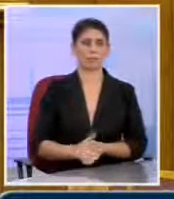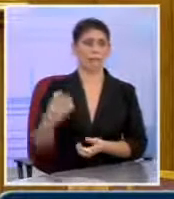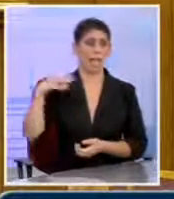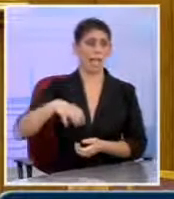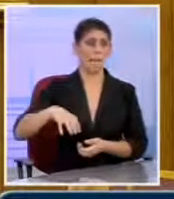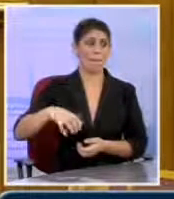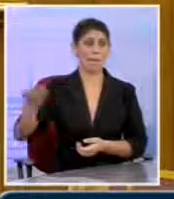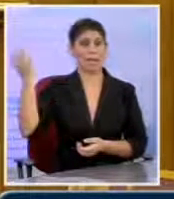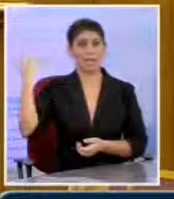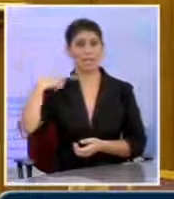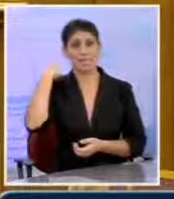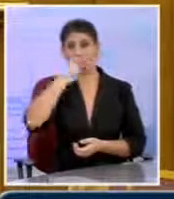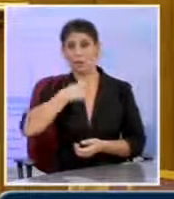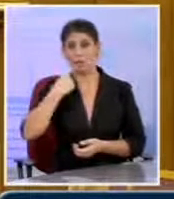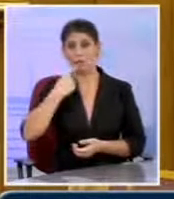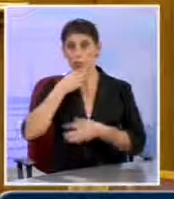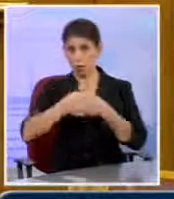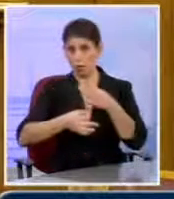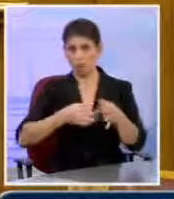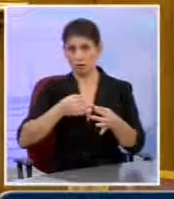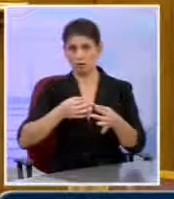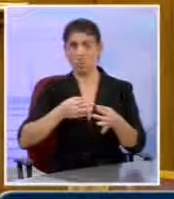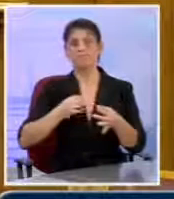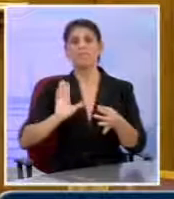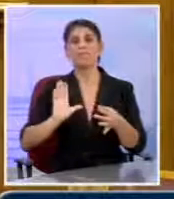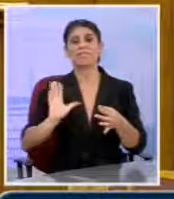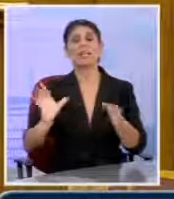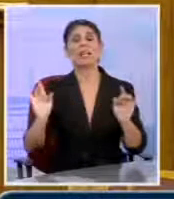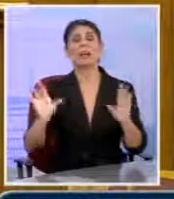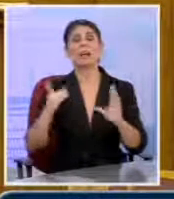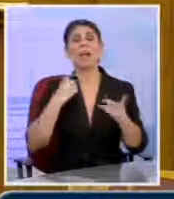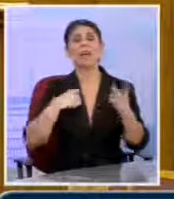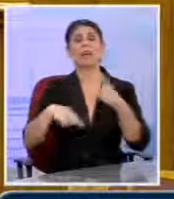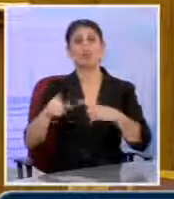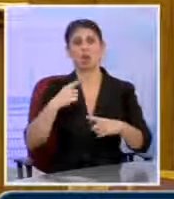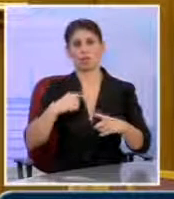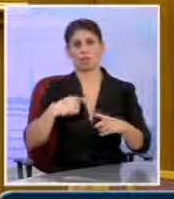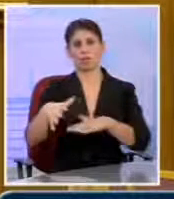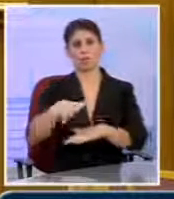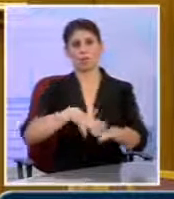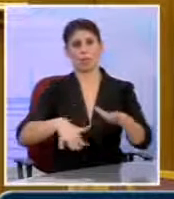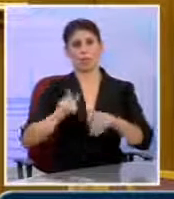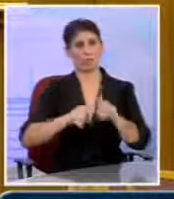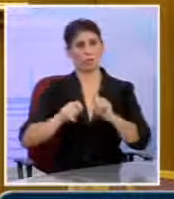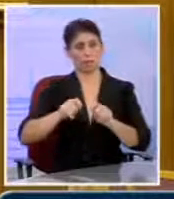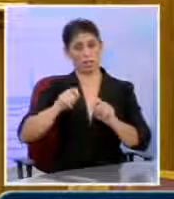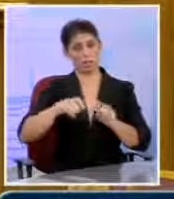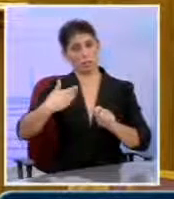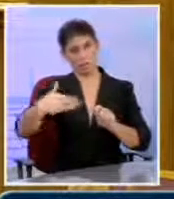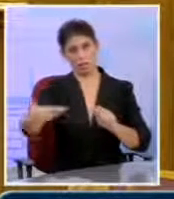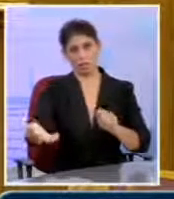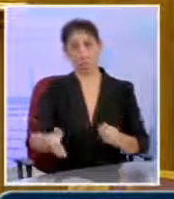εκείνη και τα πρόσωπα στα οποία αναφέρεται δεν δίνουν κανένα άλοθη στη διαπλοκή η οποία δημιουργήθηκε